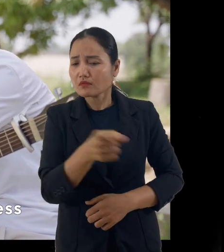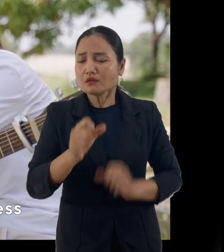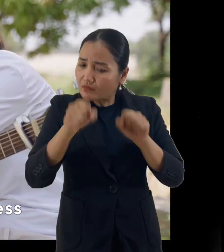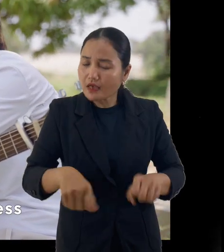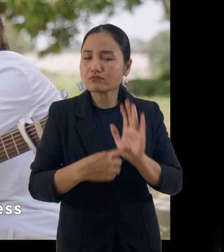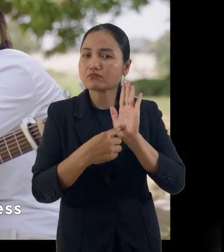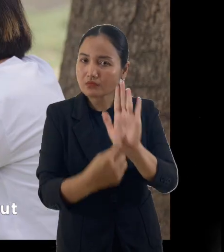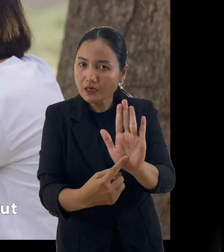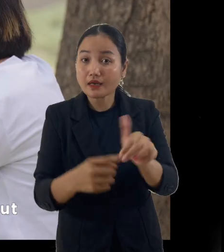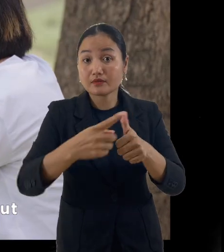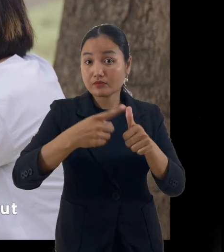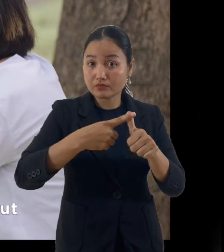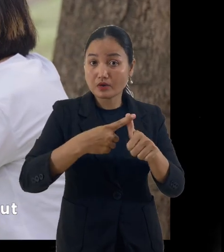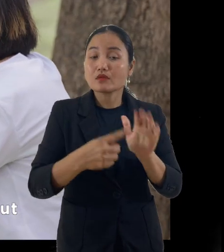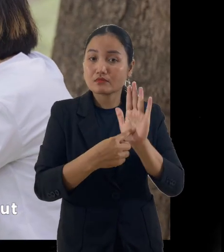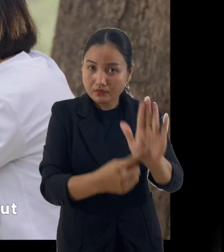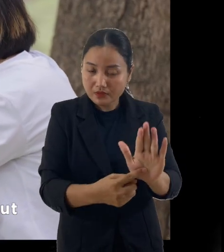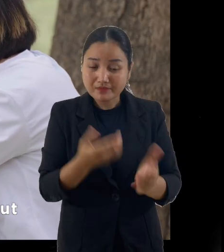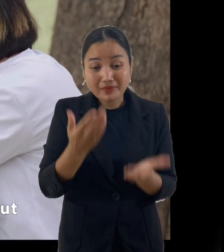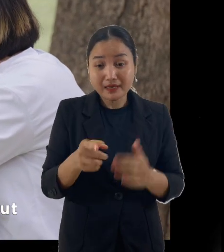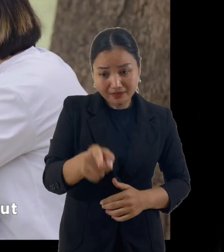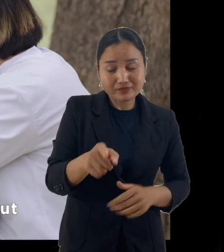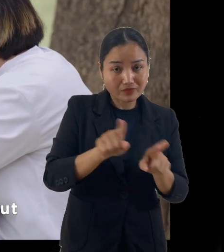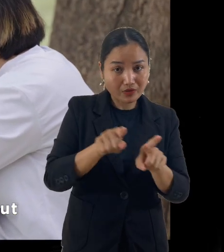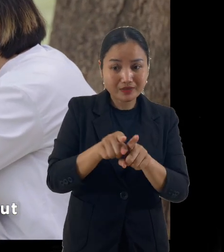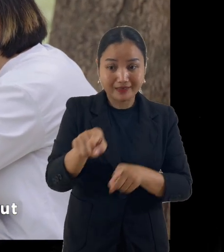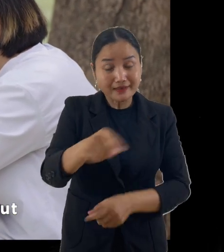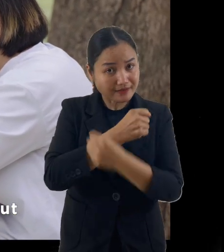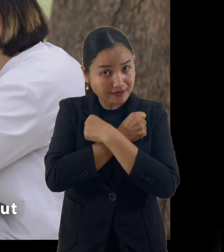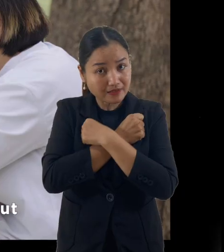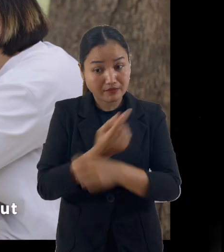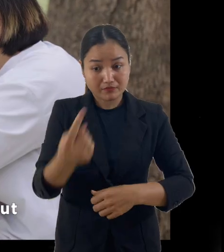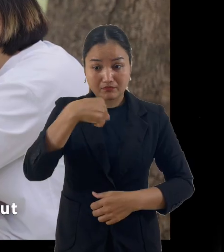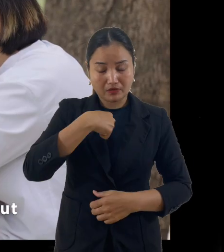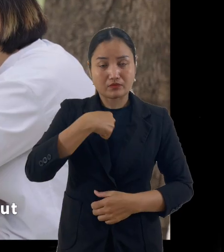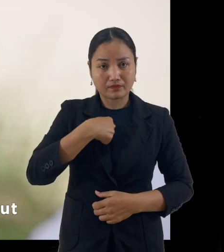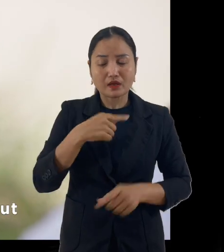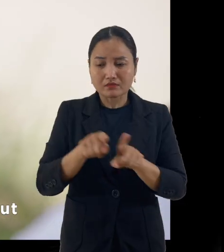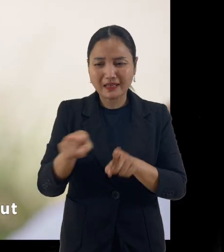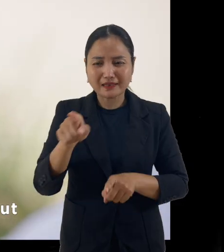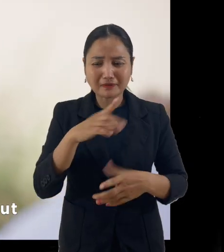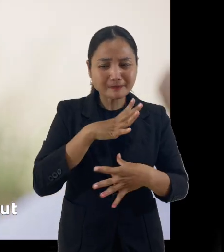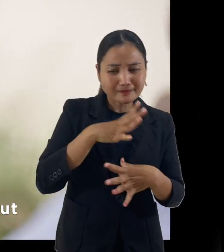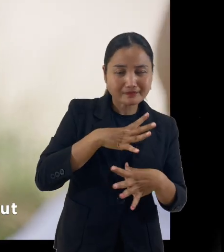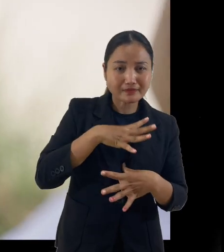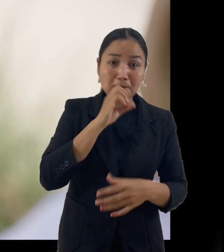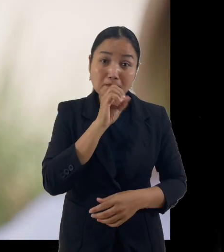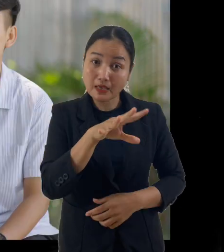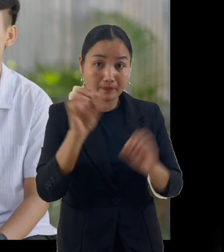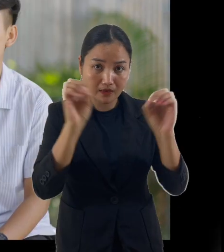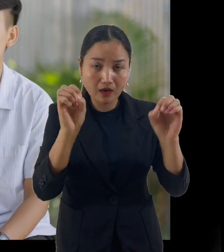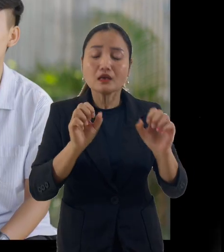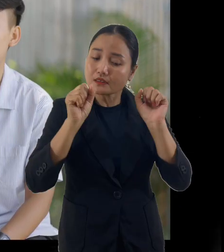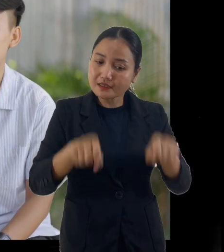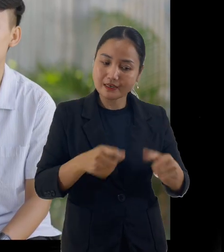ទៅគេសិនព្រោះថាពេលខ្លះគេក៏អាចនឹងដូចយើងដែរគេស្រឡាញ់យើងប៉ុន្តែគេអត់ហ៊ានសារភាពដោយសារតែខ្លាចអញ្ចឹងខ្ញុំគិត